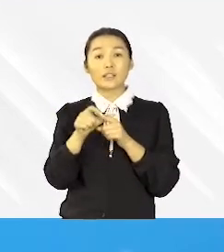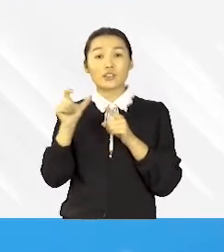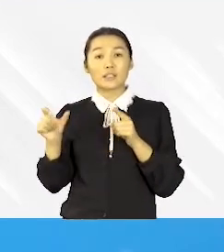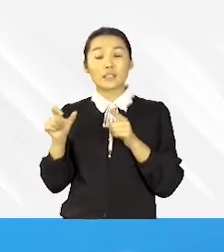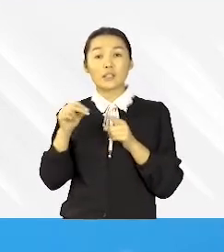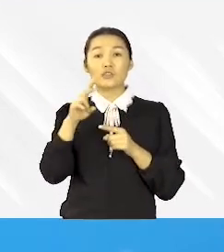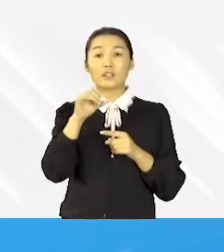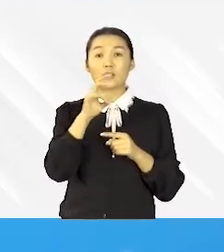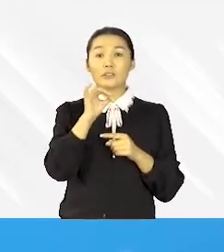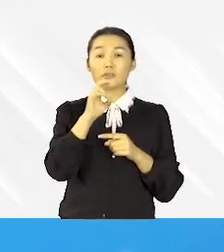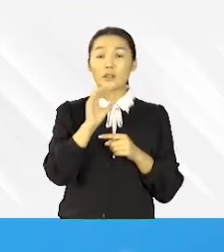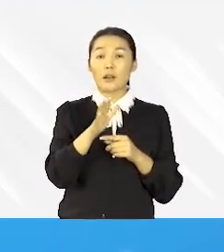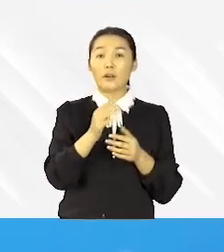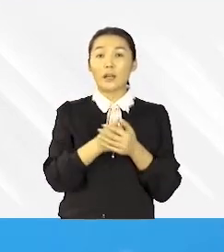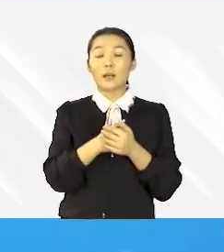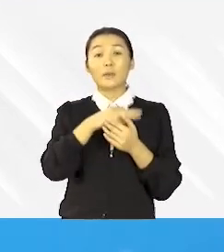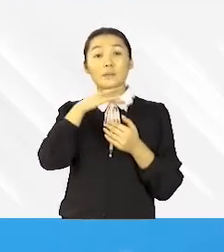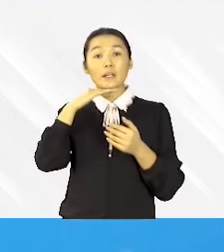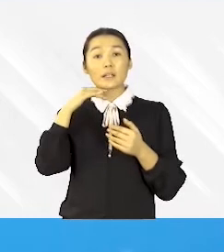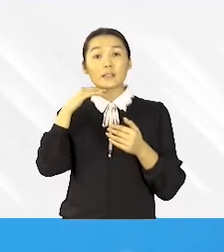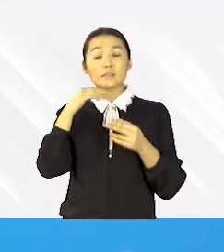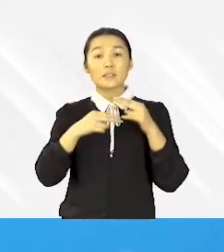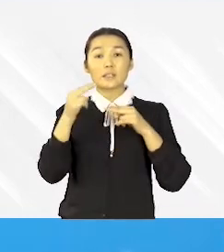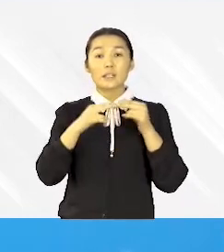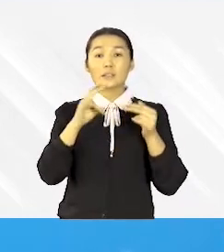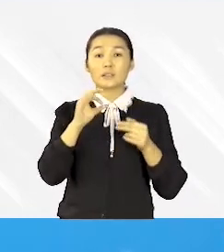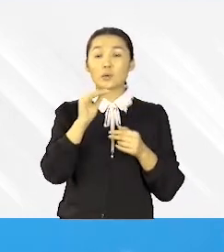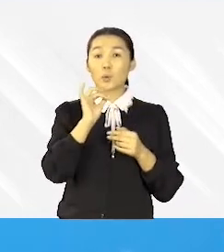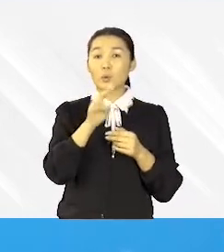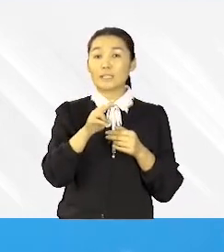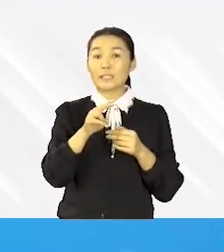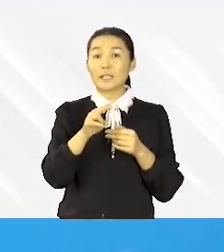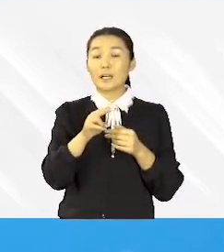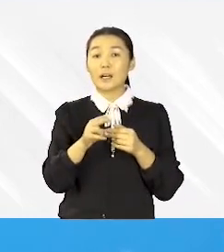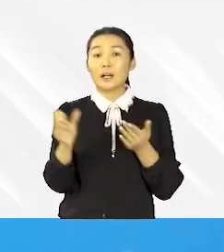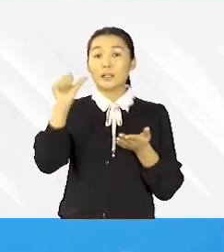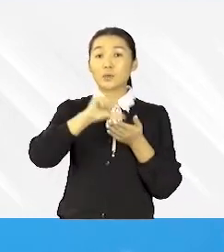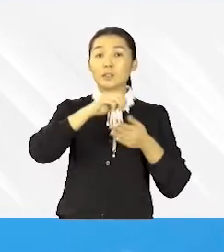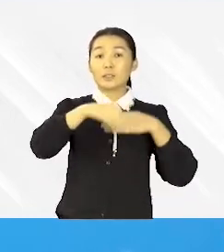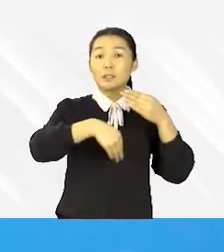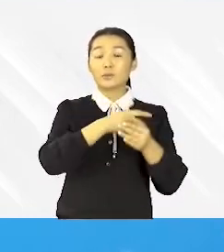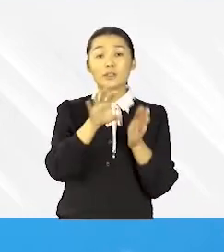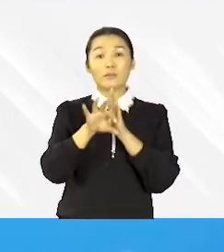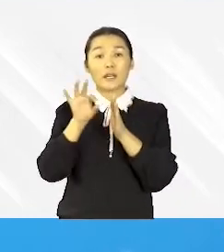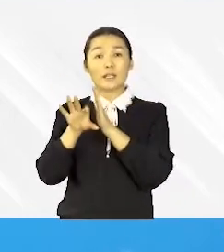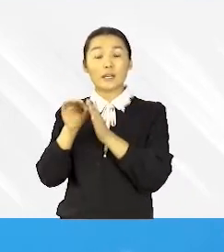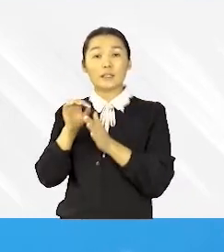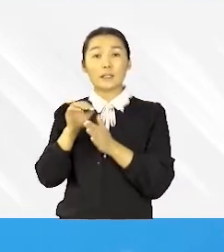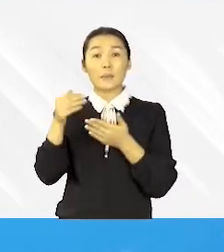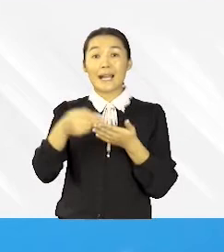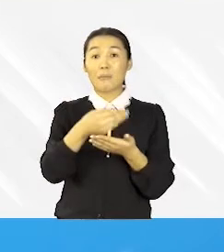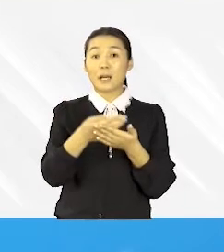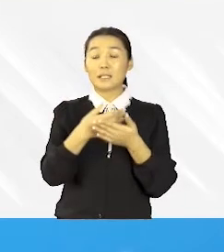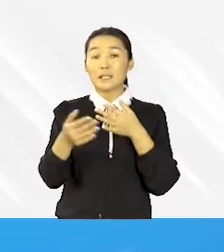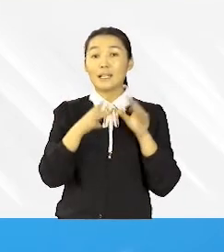всем многообразии строения ножек оно сводится к следующим вариантам. Передние ножки выполняют копательные или хватательные